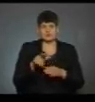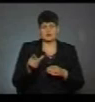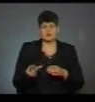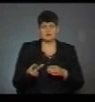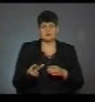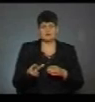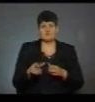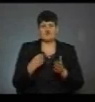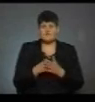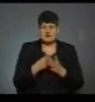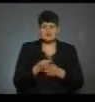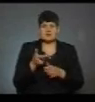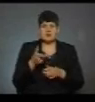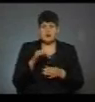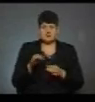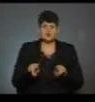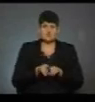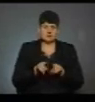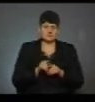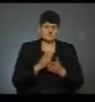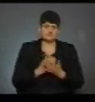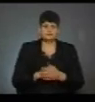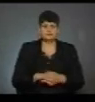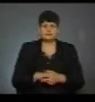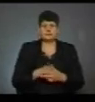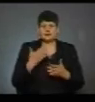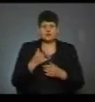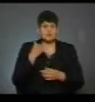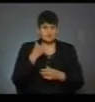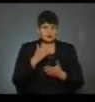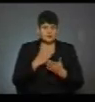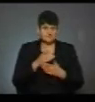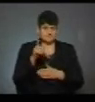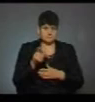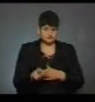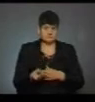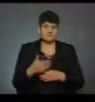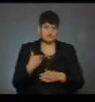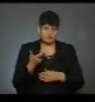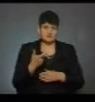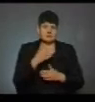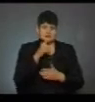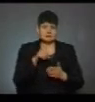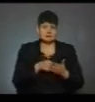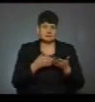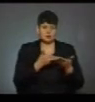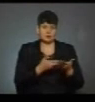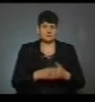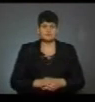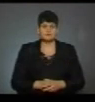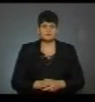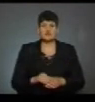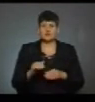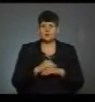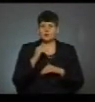споживачів, вартість природного газу однакова. Зрозуміло. Якщо нас ще на зв'язку додзвонювач, то ви в студії, будь ласка, запитуйте.